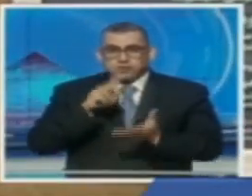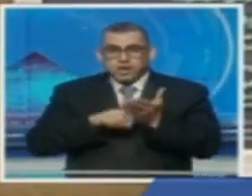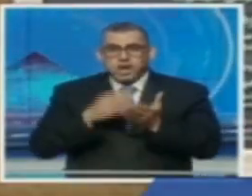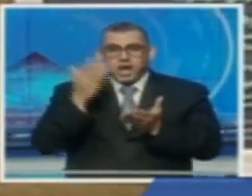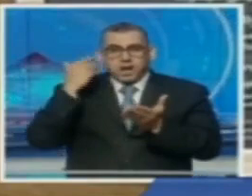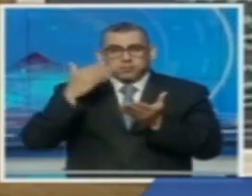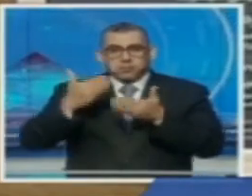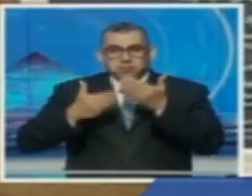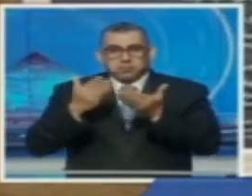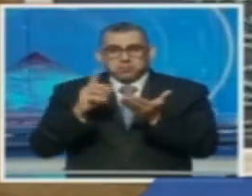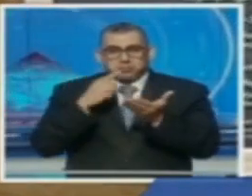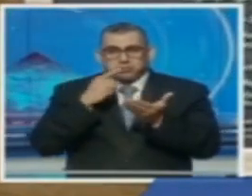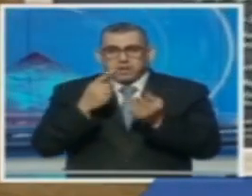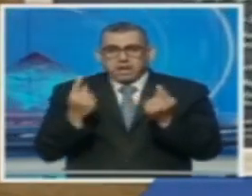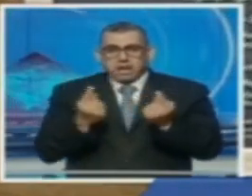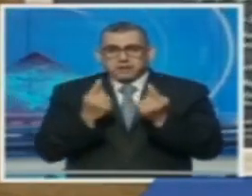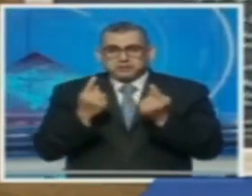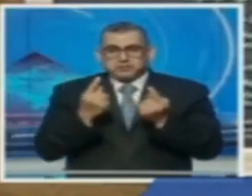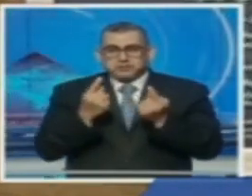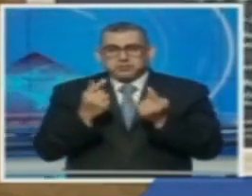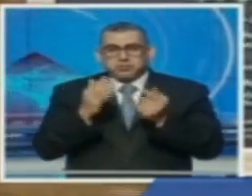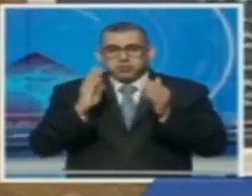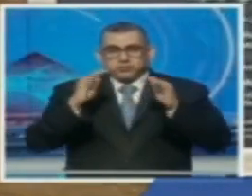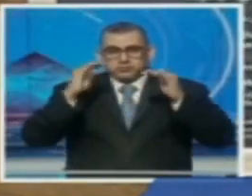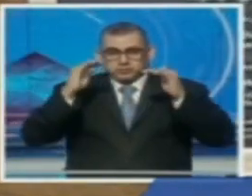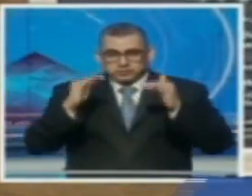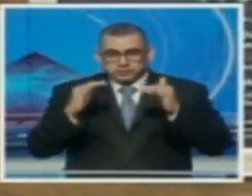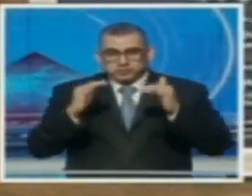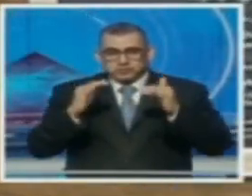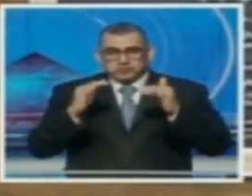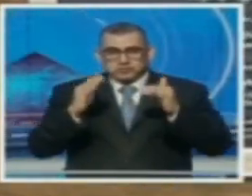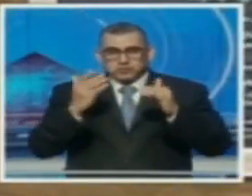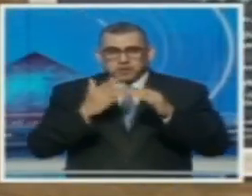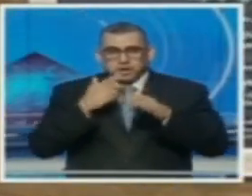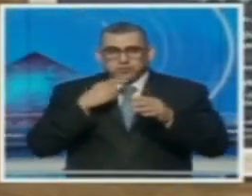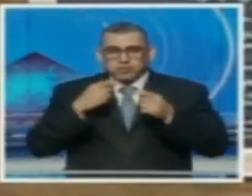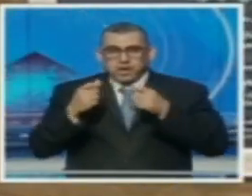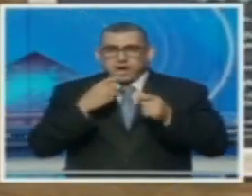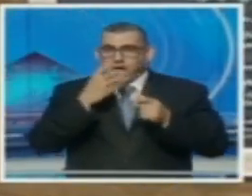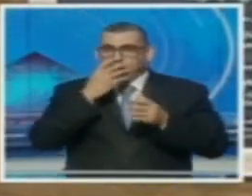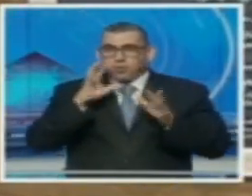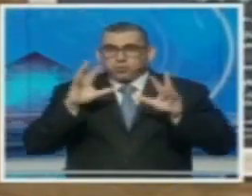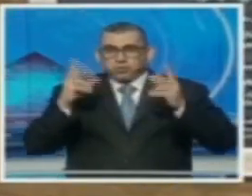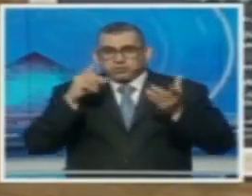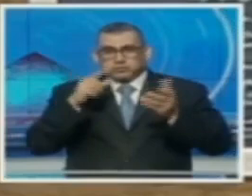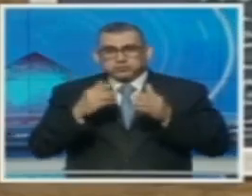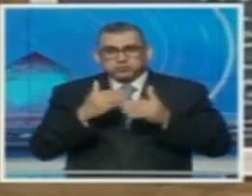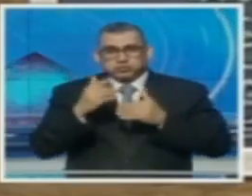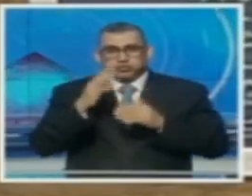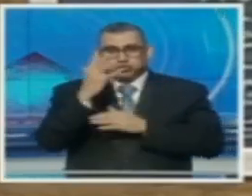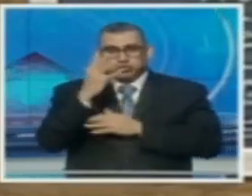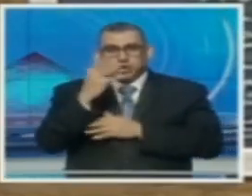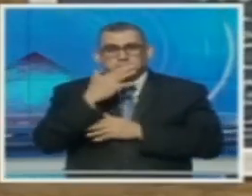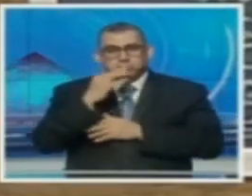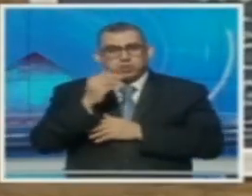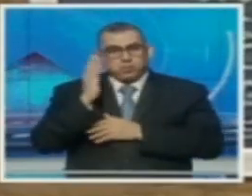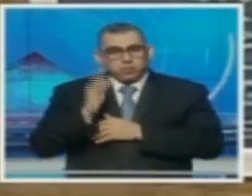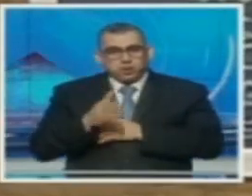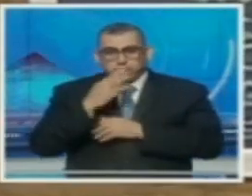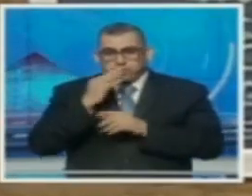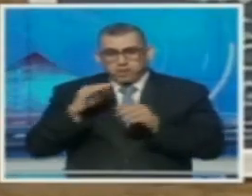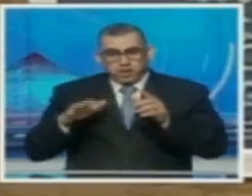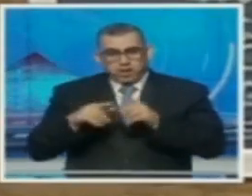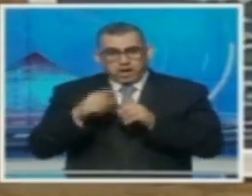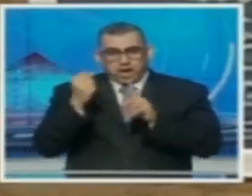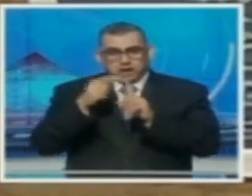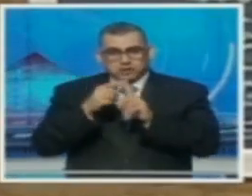الغير تقليدية اللي هي ممكن تقلل التأثير الضار بتاع التغيرات المناخية، لأنها شجرة بتتحمل الملوحة والملوحة